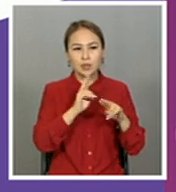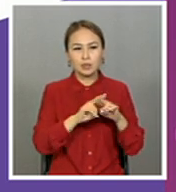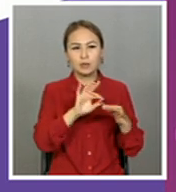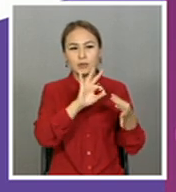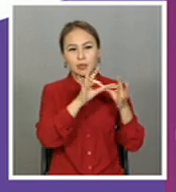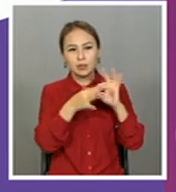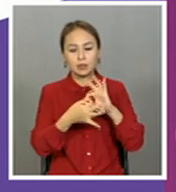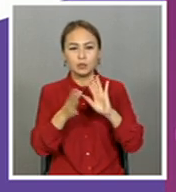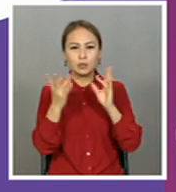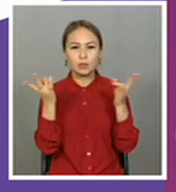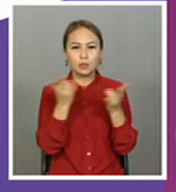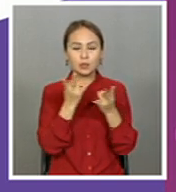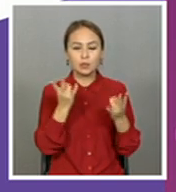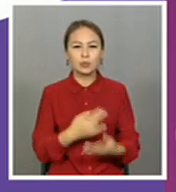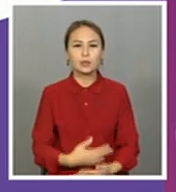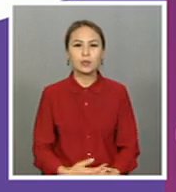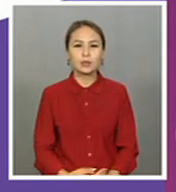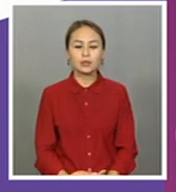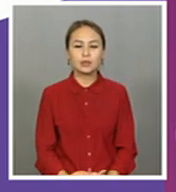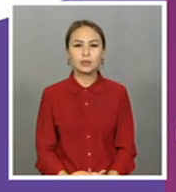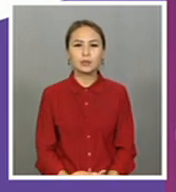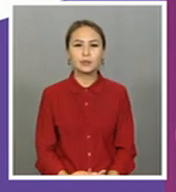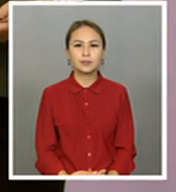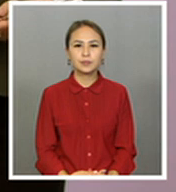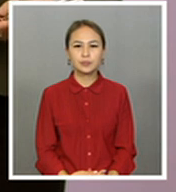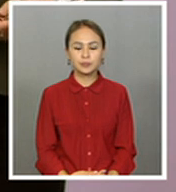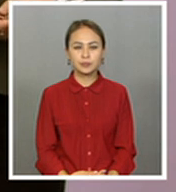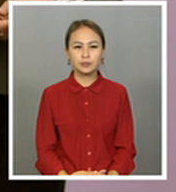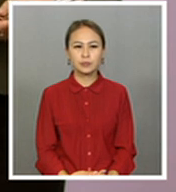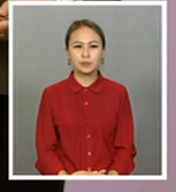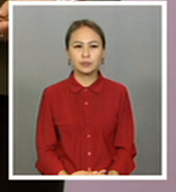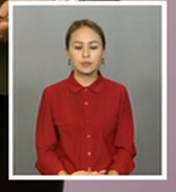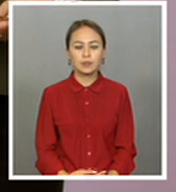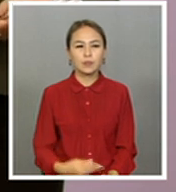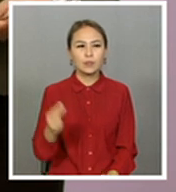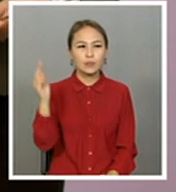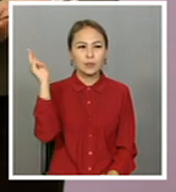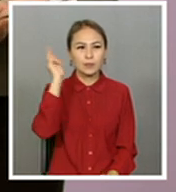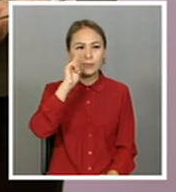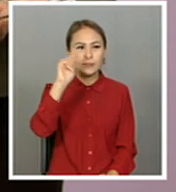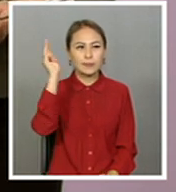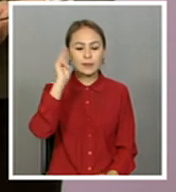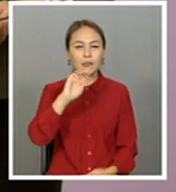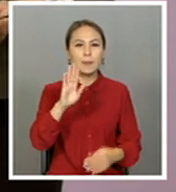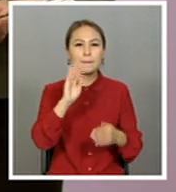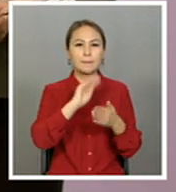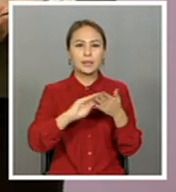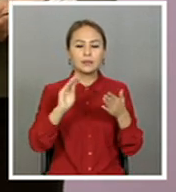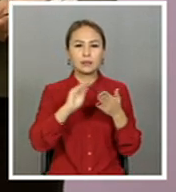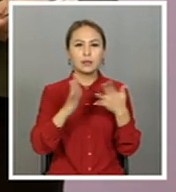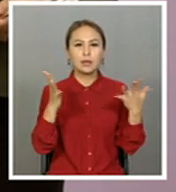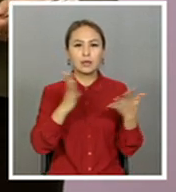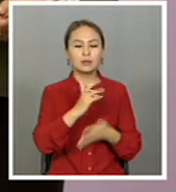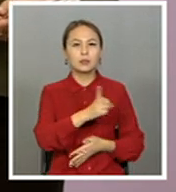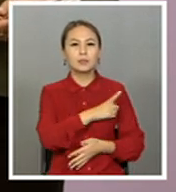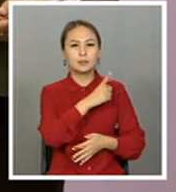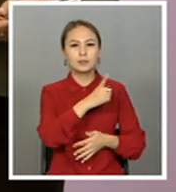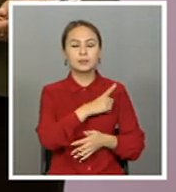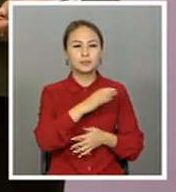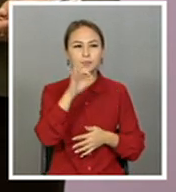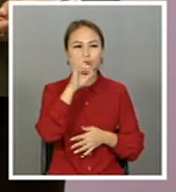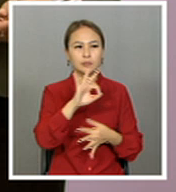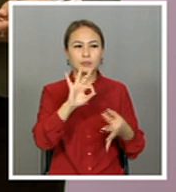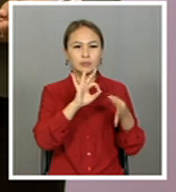ісіне тиянақты болуы қажет. Оқушылар, мәтінде қай мамандық есі туралы болды?